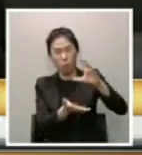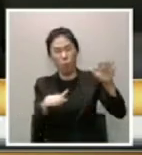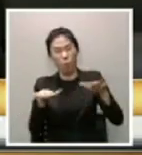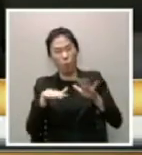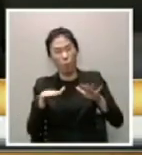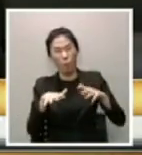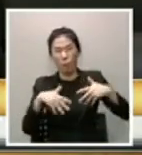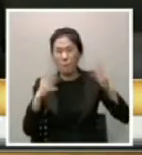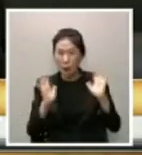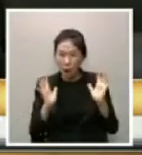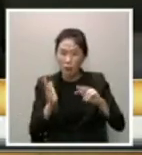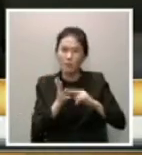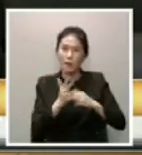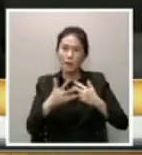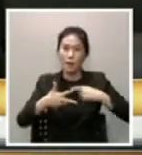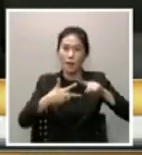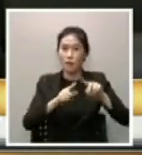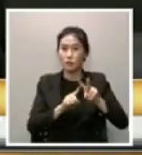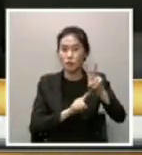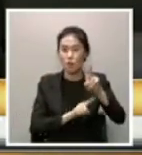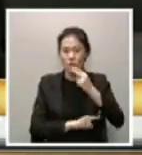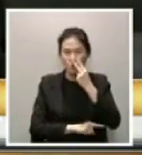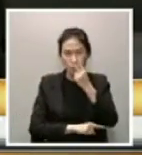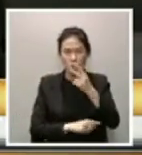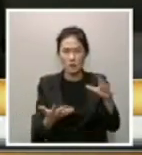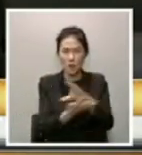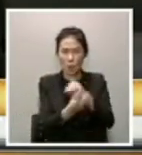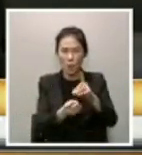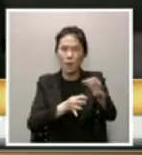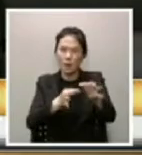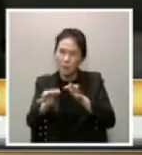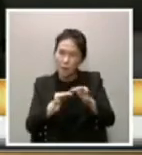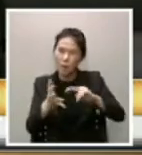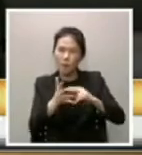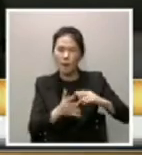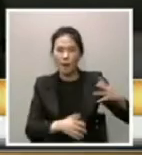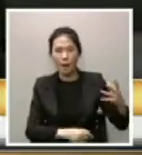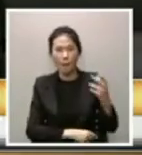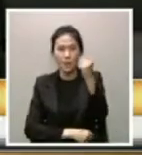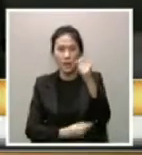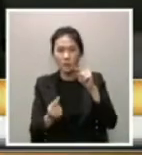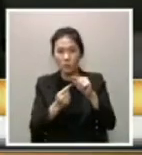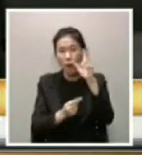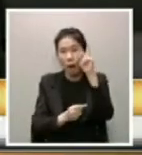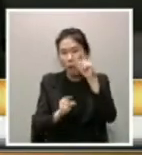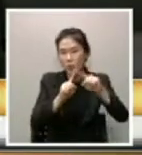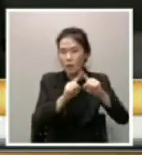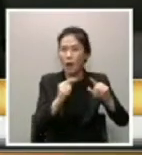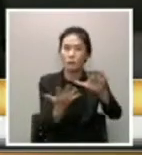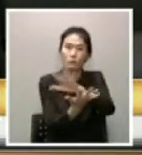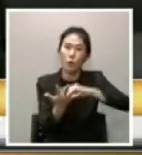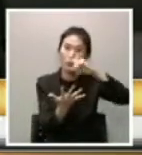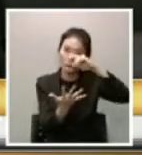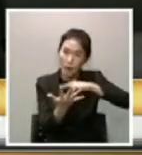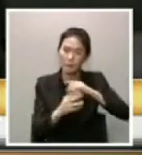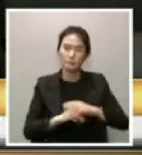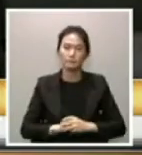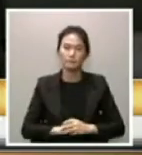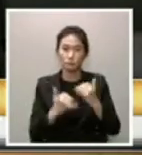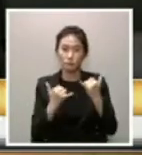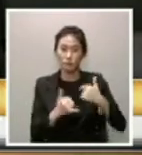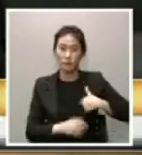และประเด็นที่2นั่นหมายถึงอำนาจในการชี้นำสังคมครับอำนาจในการควบคุมสื่อสารมวลชนทั้งประเทศซึ่งอำ